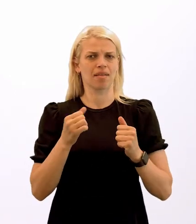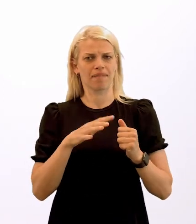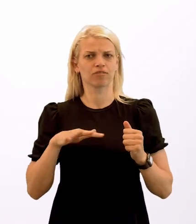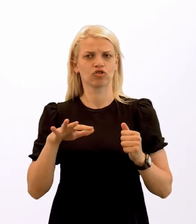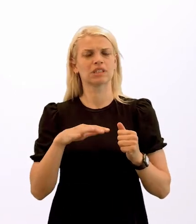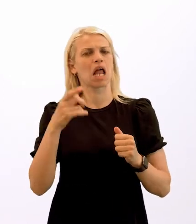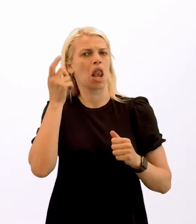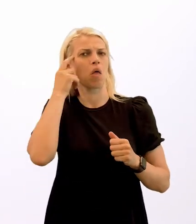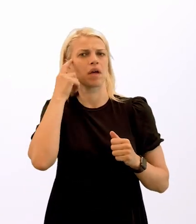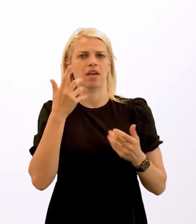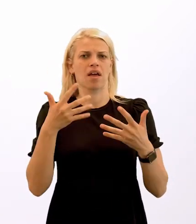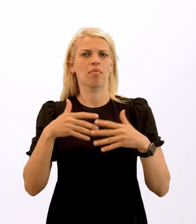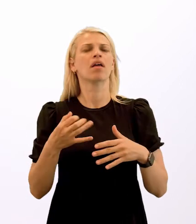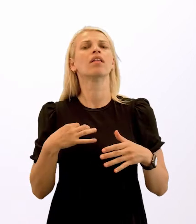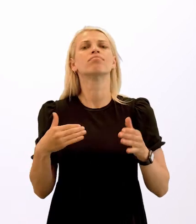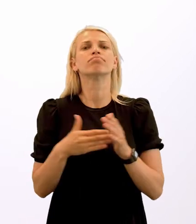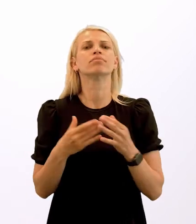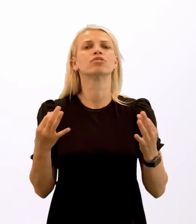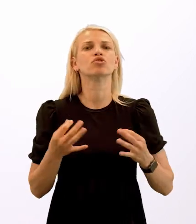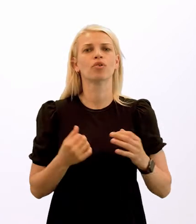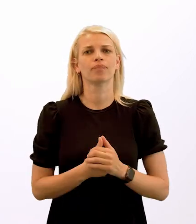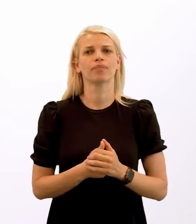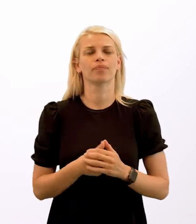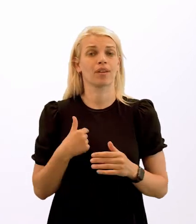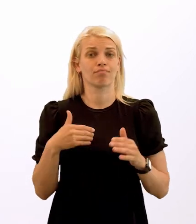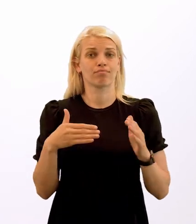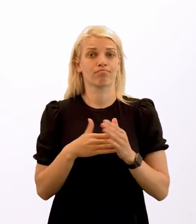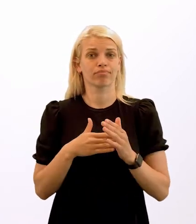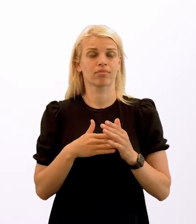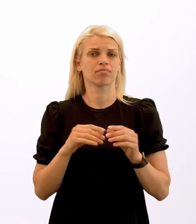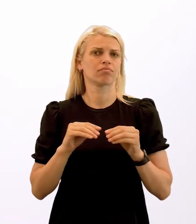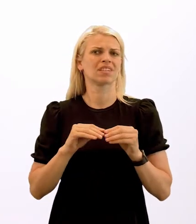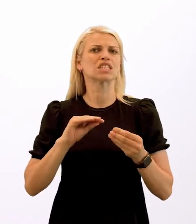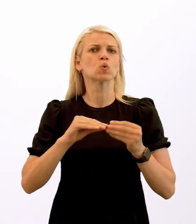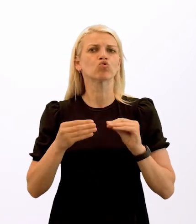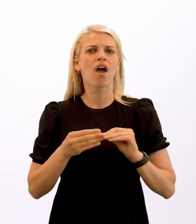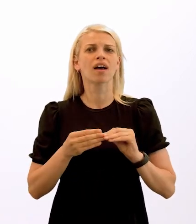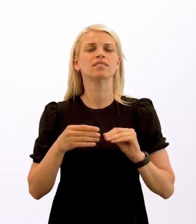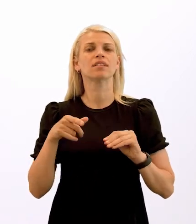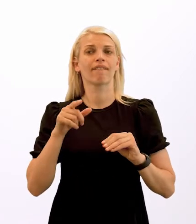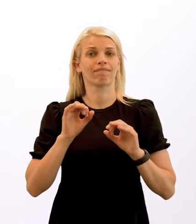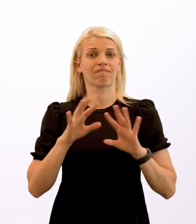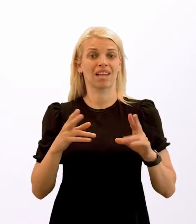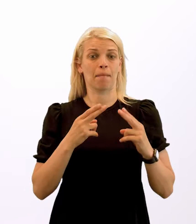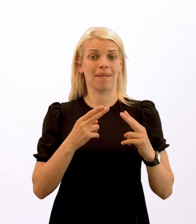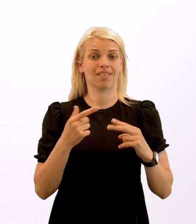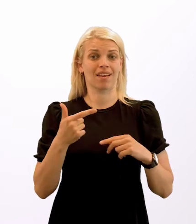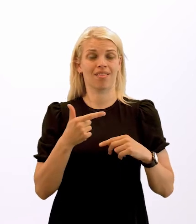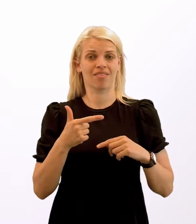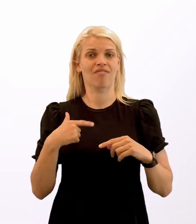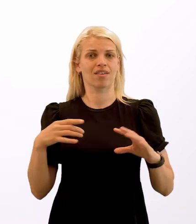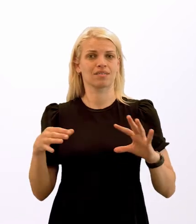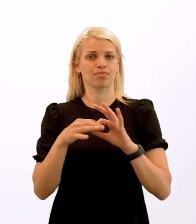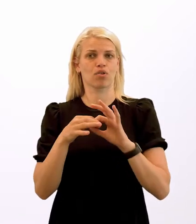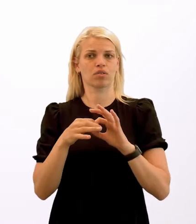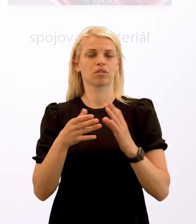rozmýšľame logicky, čo asi potrebujem. Potrebujem nejakú súčiastku, ktorou tieto materiály viem spojiť.